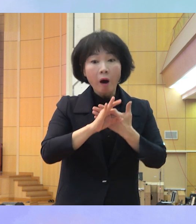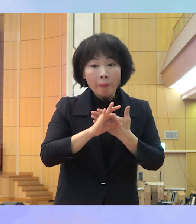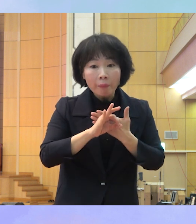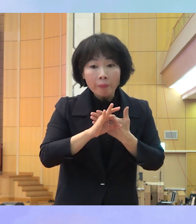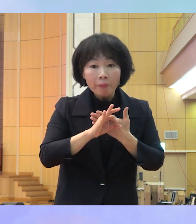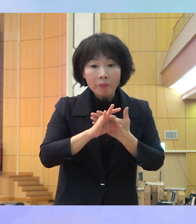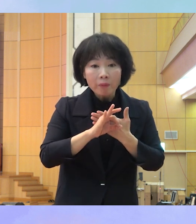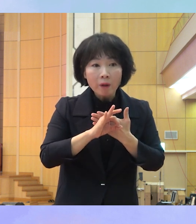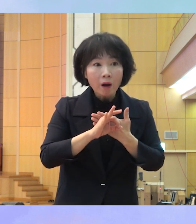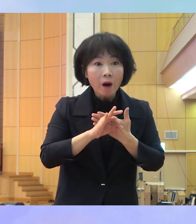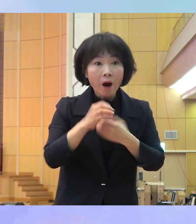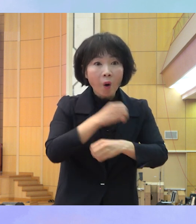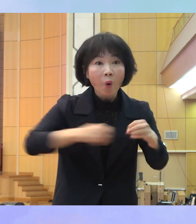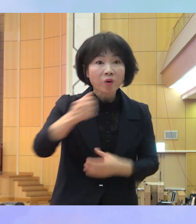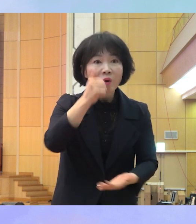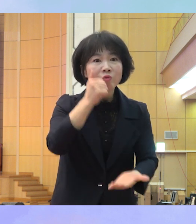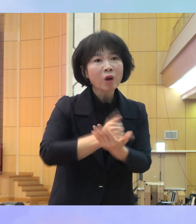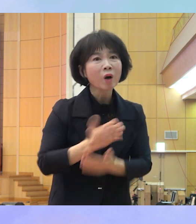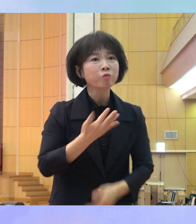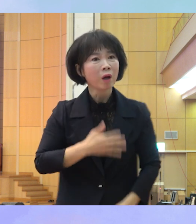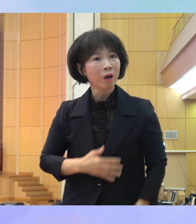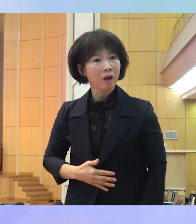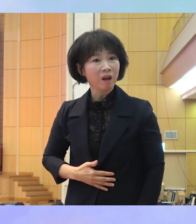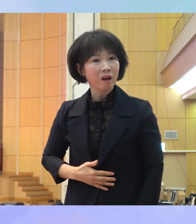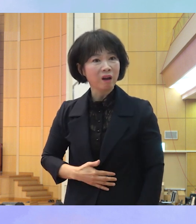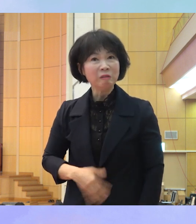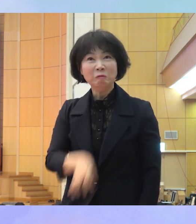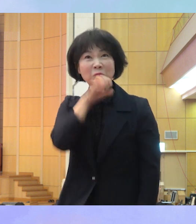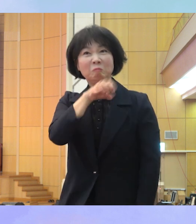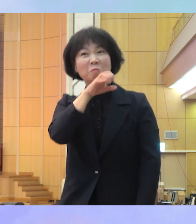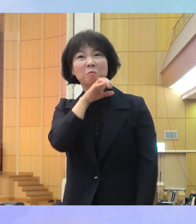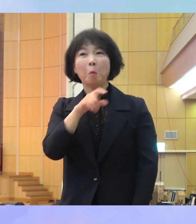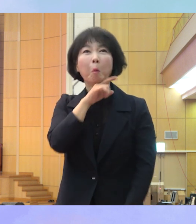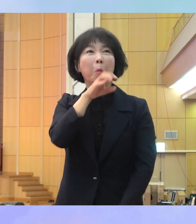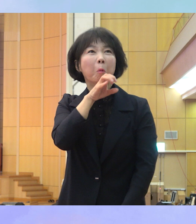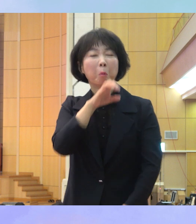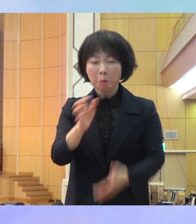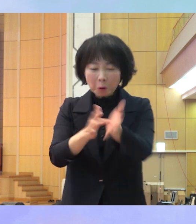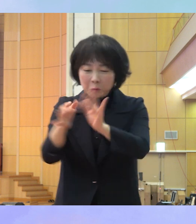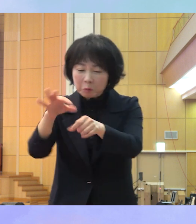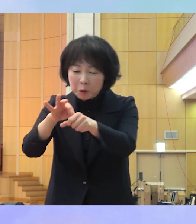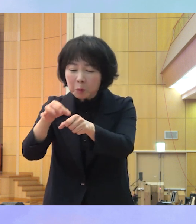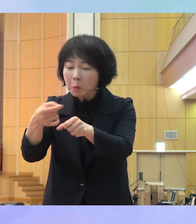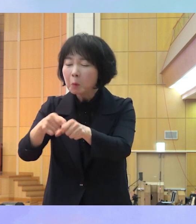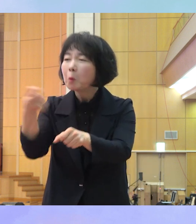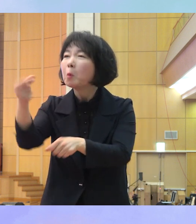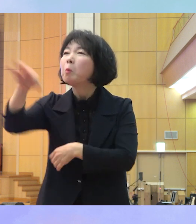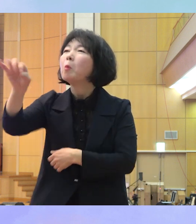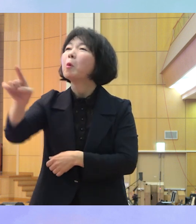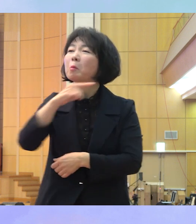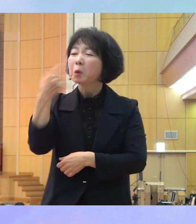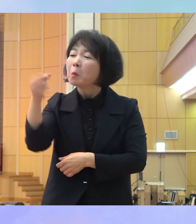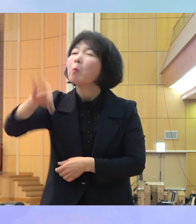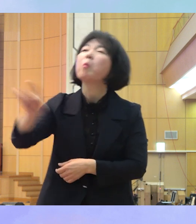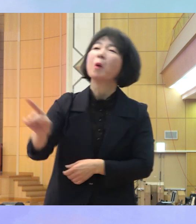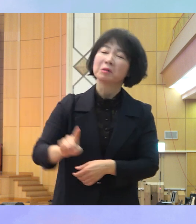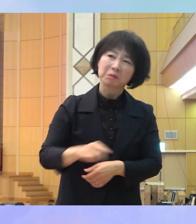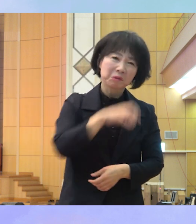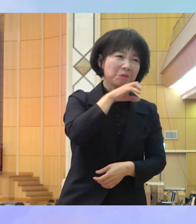피를 범하는 죄가 있느니라. 이거 잘못 먹으면 이렇게 돼버리는 거야. 예?